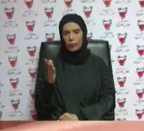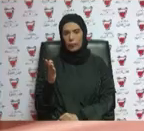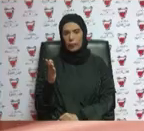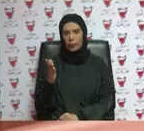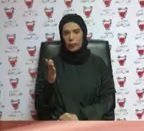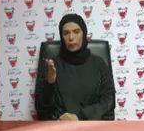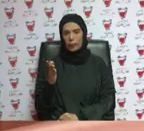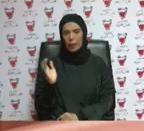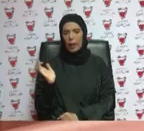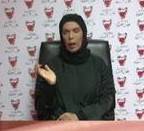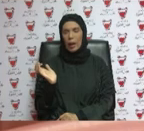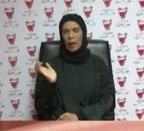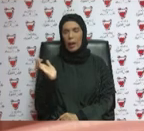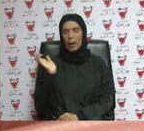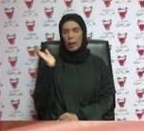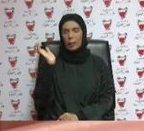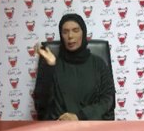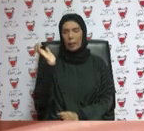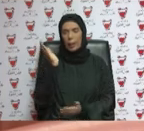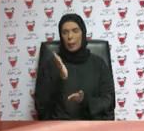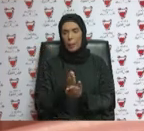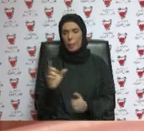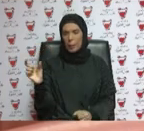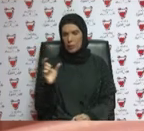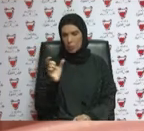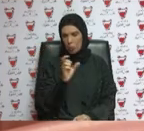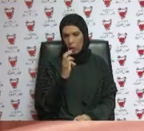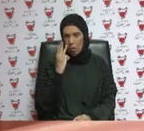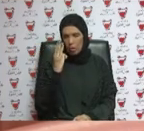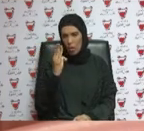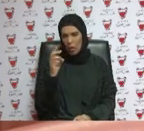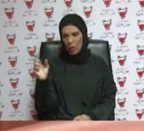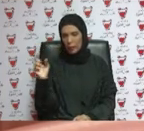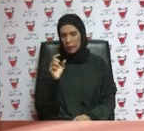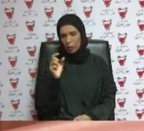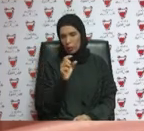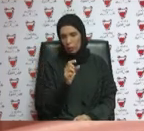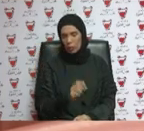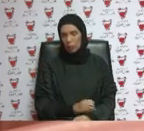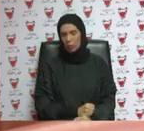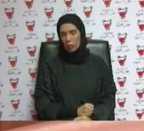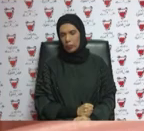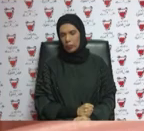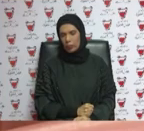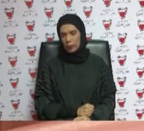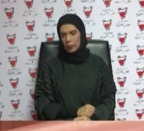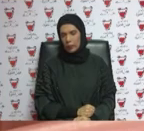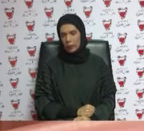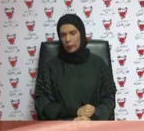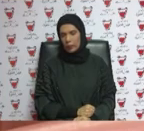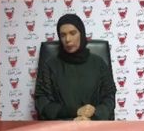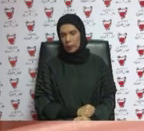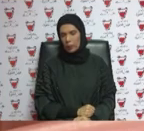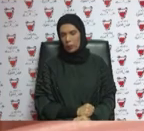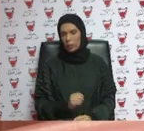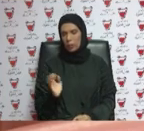المستحقات التأمينية الشهرية مال هاي 3 شهور اللي راح؟ طبعا طبيعي ان